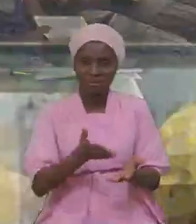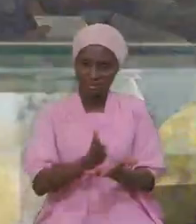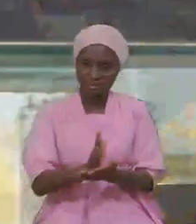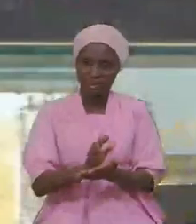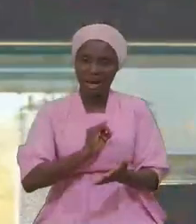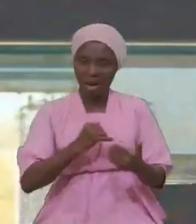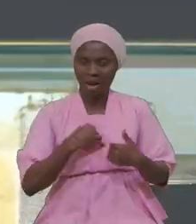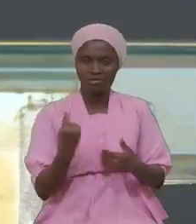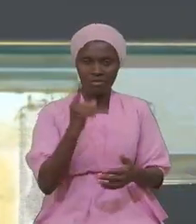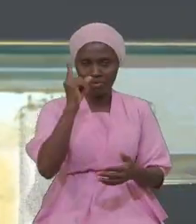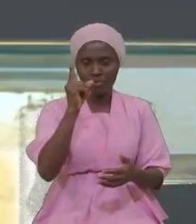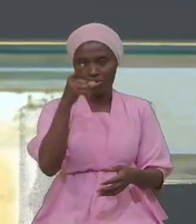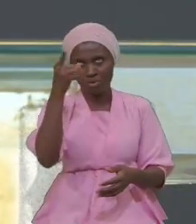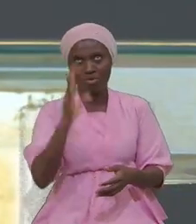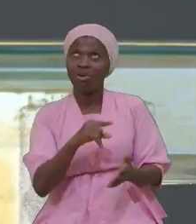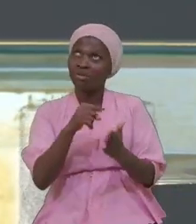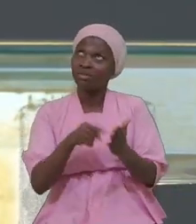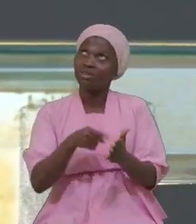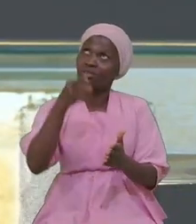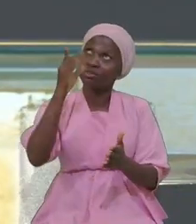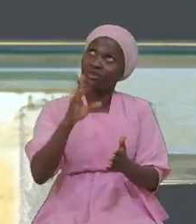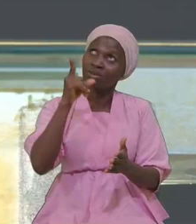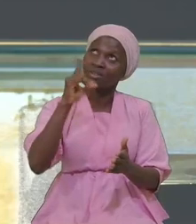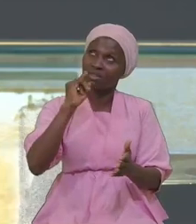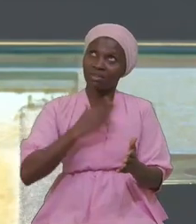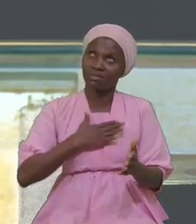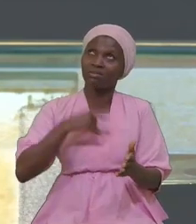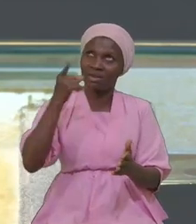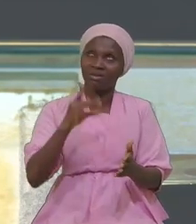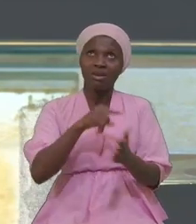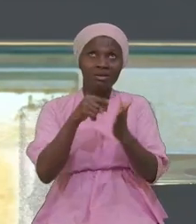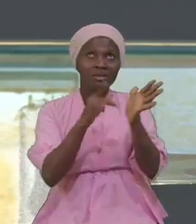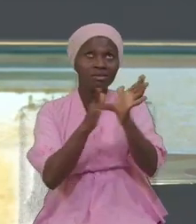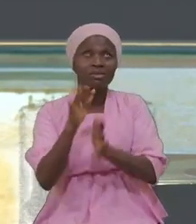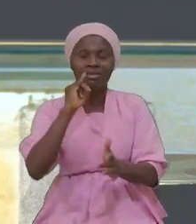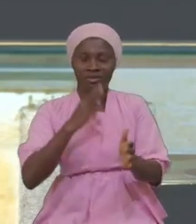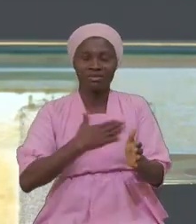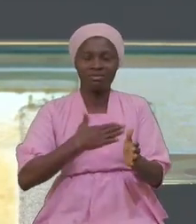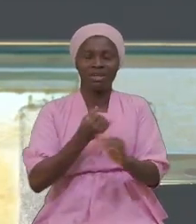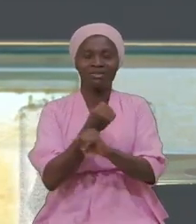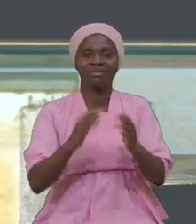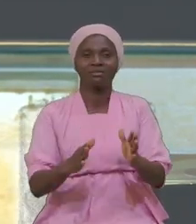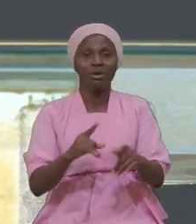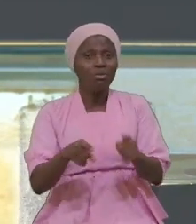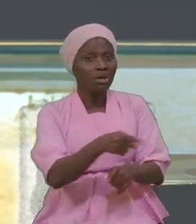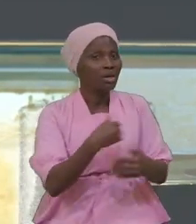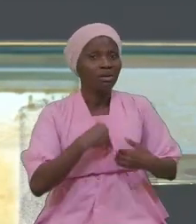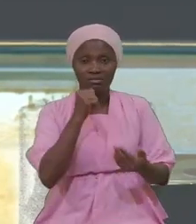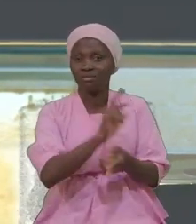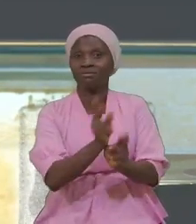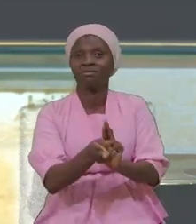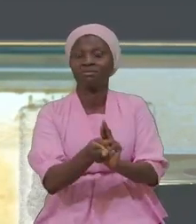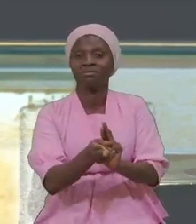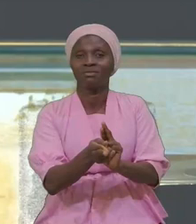Dieu. Ce Dieu-là est mon Dieu. Ce Jésus-Christ est mon Sauveur. Mais ils ne se sont pas repentis de